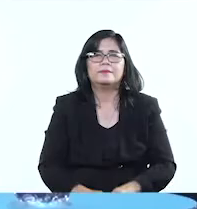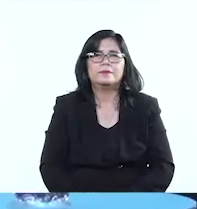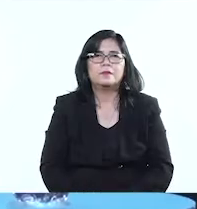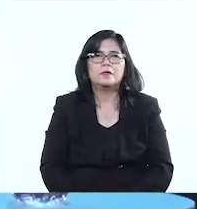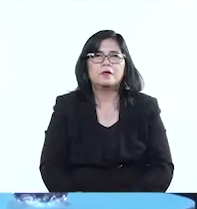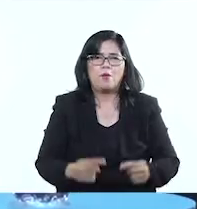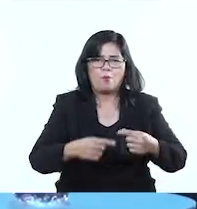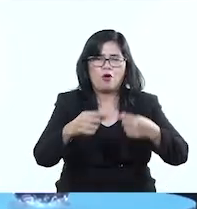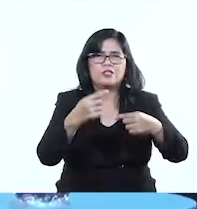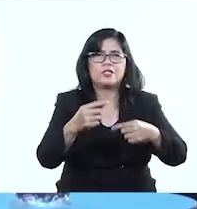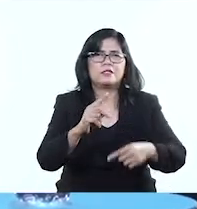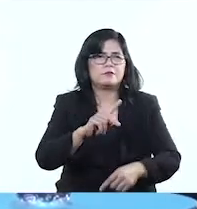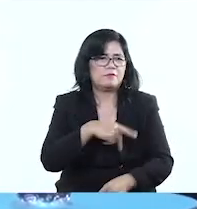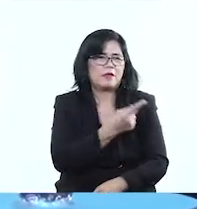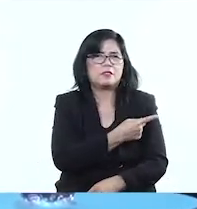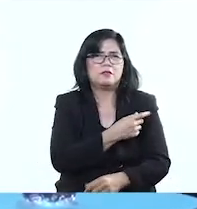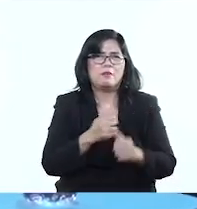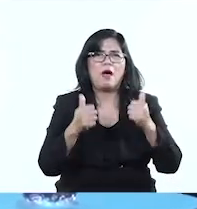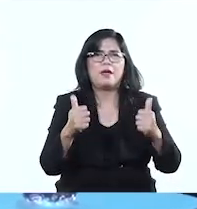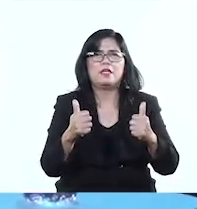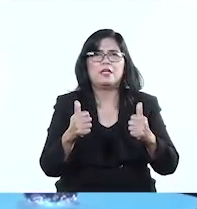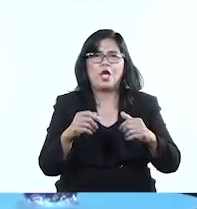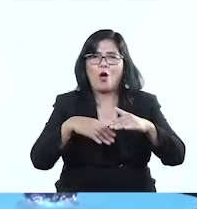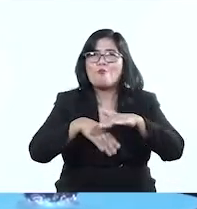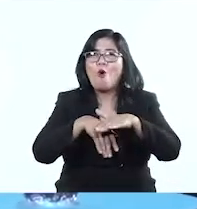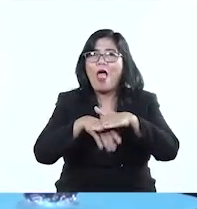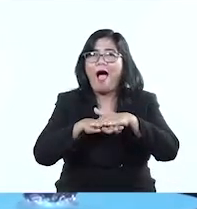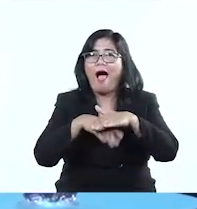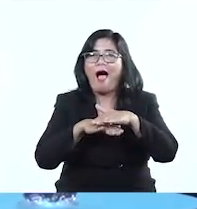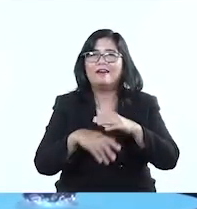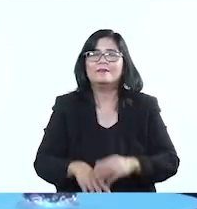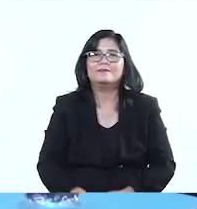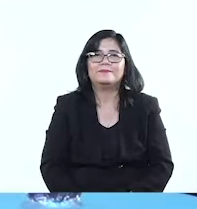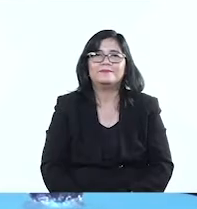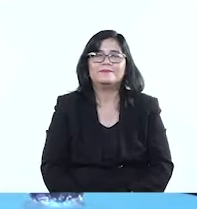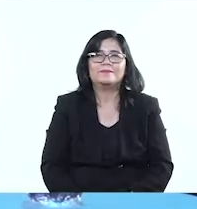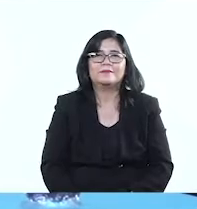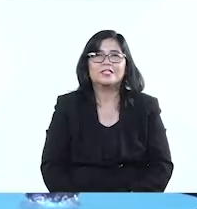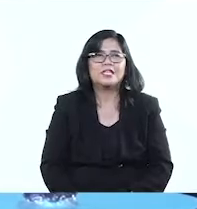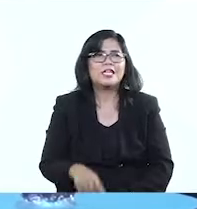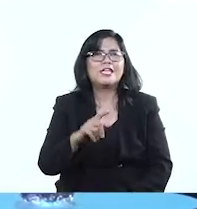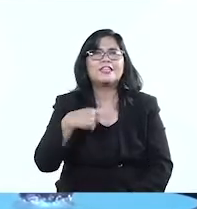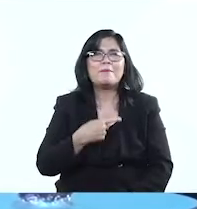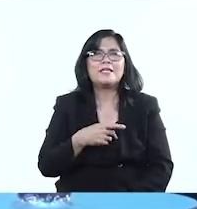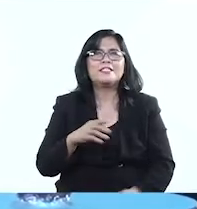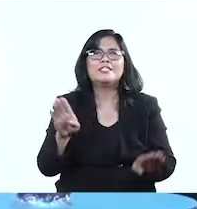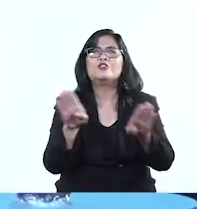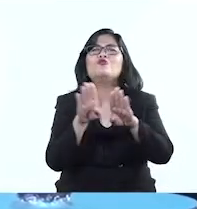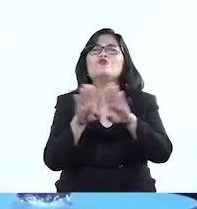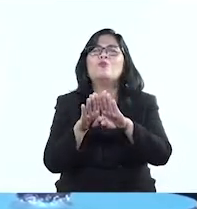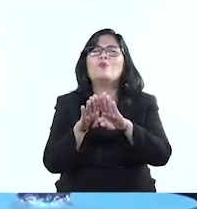Hai proses vaksinasi berjalan dengan baik mereka udah Ayo kita masih lock daun